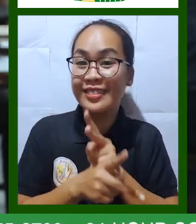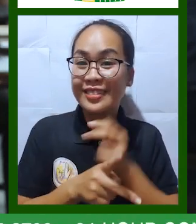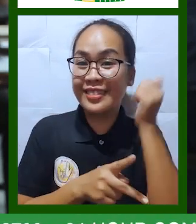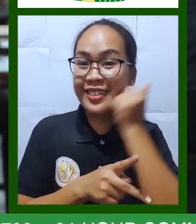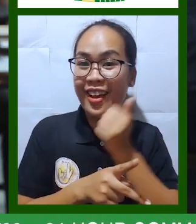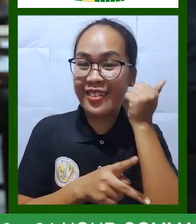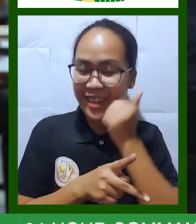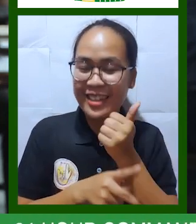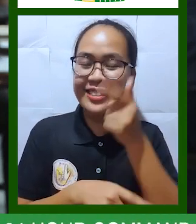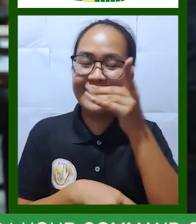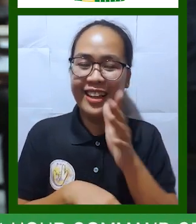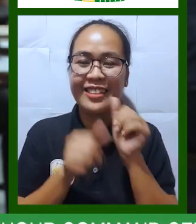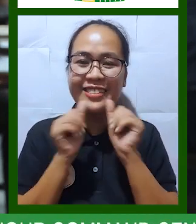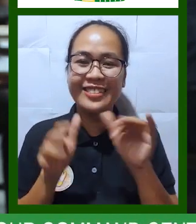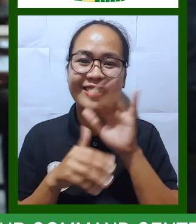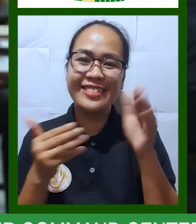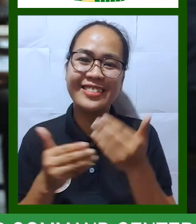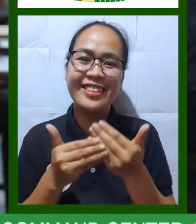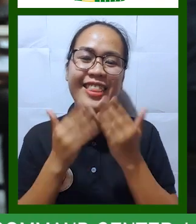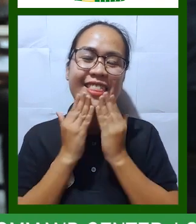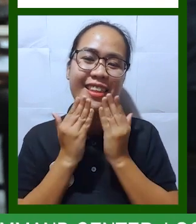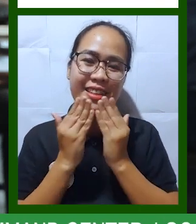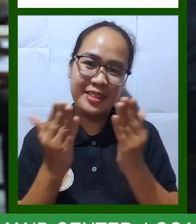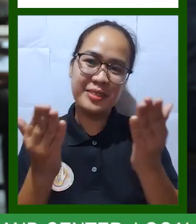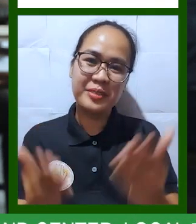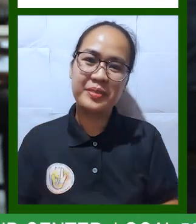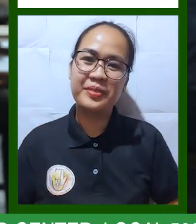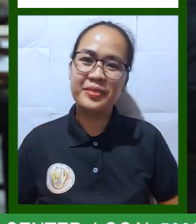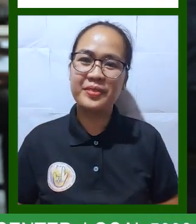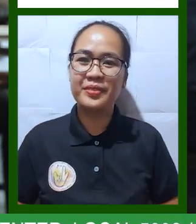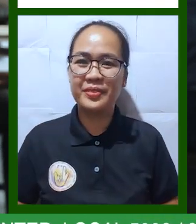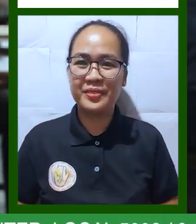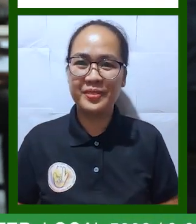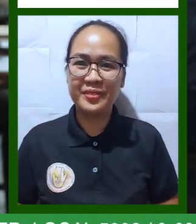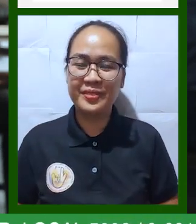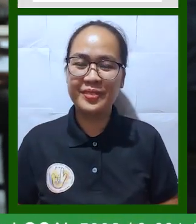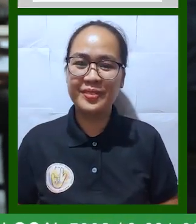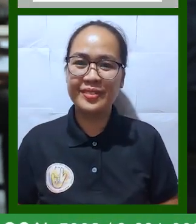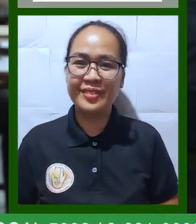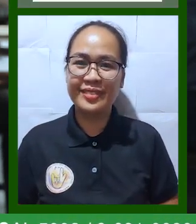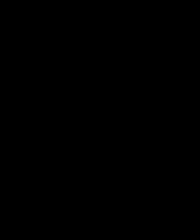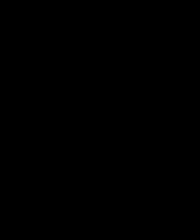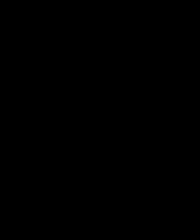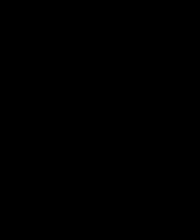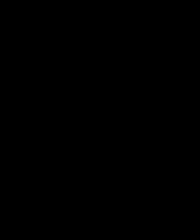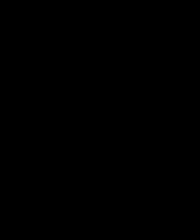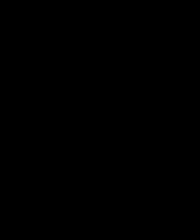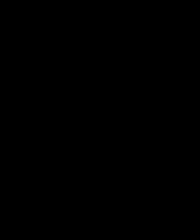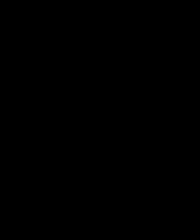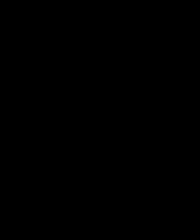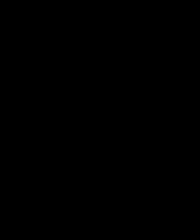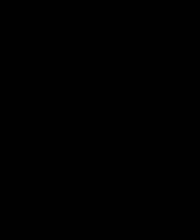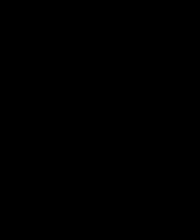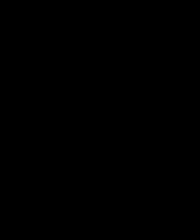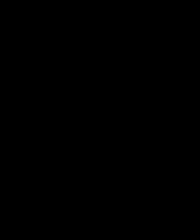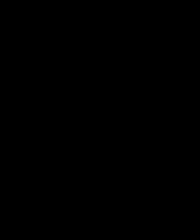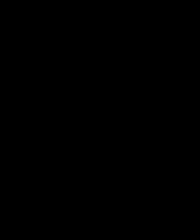kabarangay, mag-ingat po tayo lagi. Stay safe always and may God bless us all. Thank you.